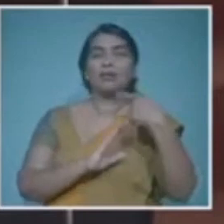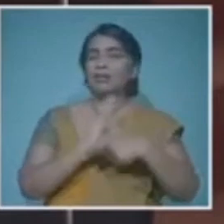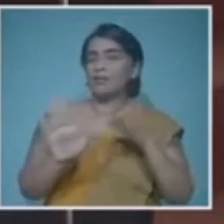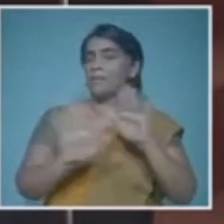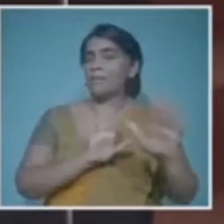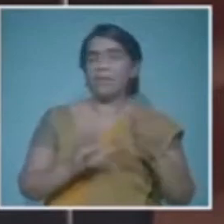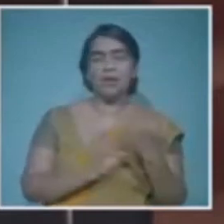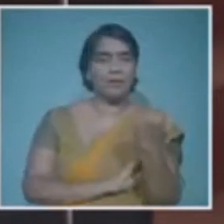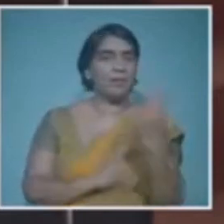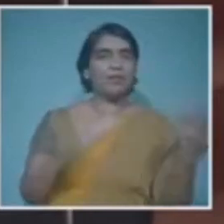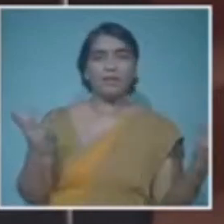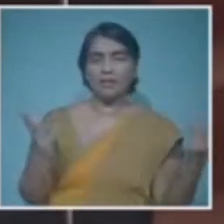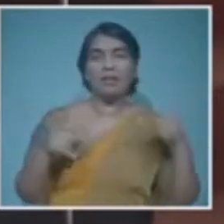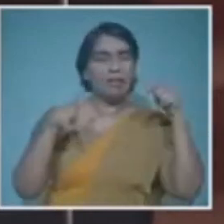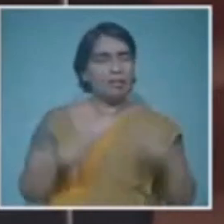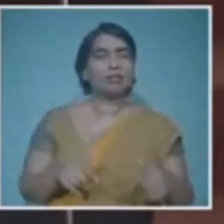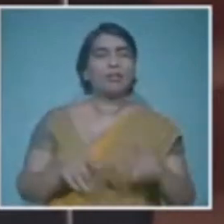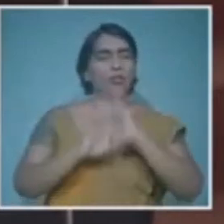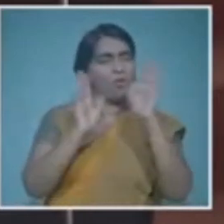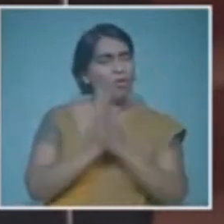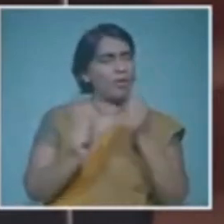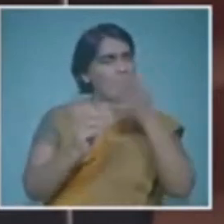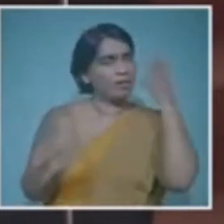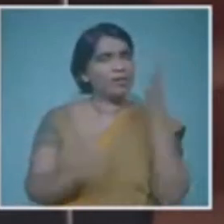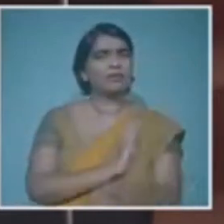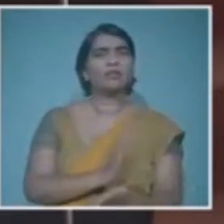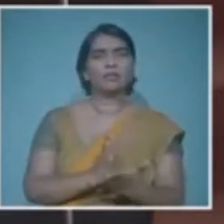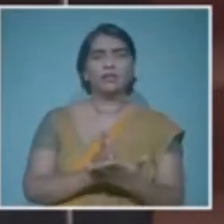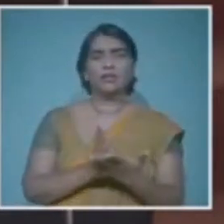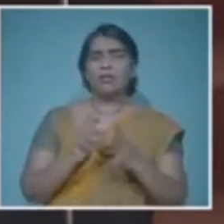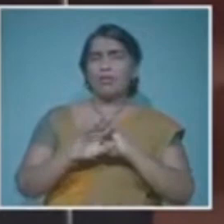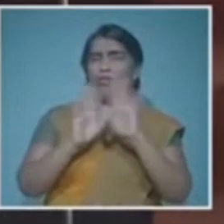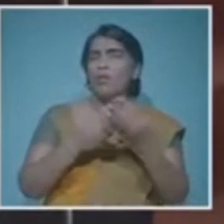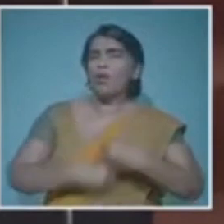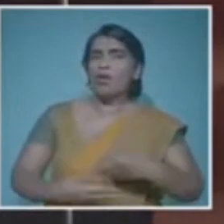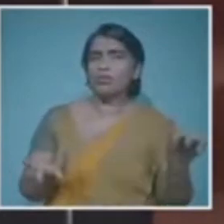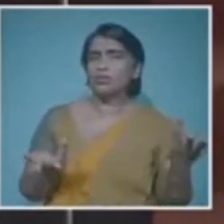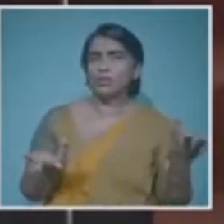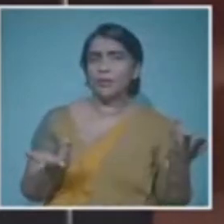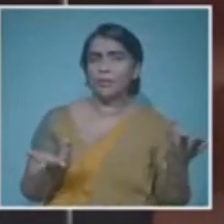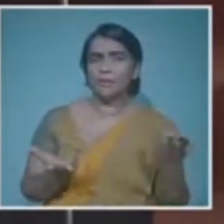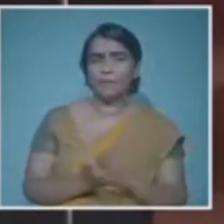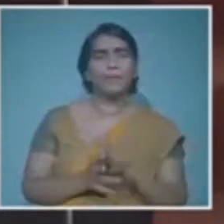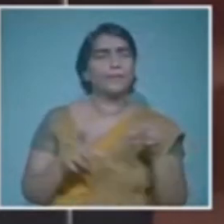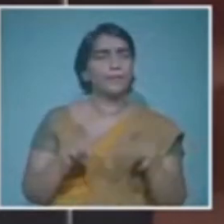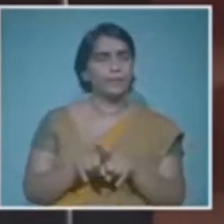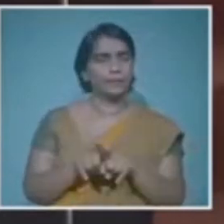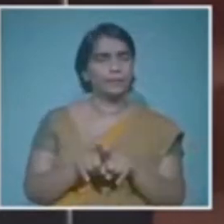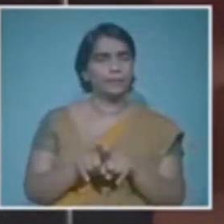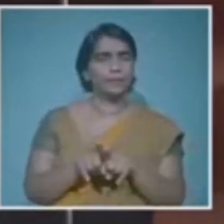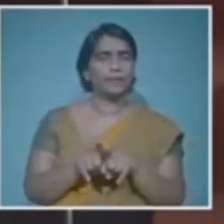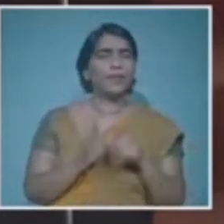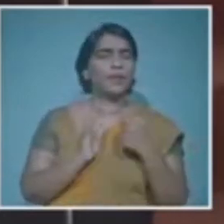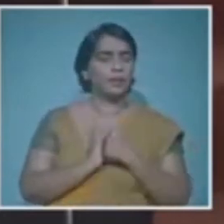කරන්න වරමක් නැහැ. දැන් කරන්න ඕන ඔක්කොම කල්ලි ඉවරයිනේ. වෙන මොනවද විනාශ කරන්න තියෙන්නේ? කාලය අවසන් වෙනකල්. එතකොට